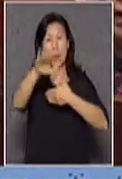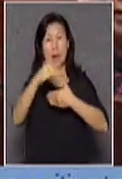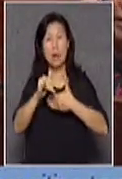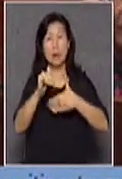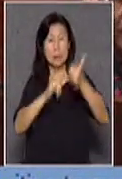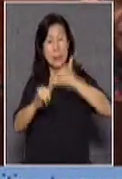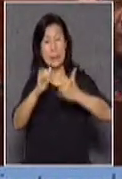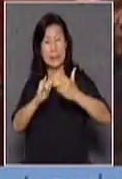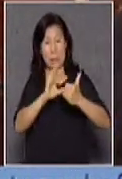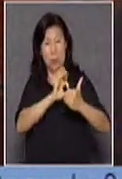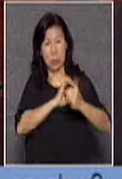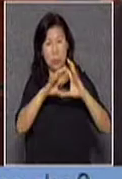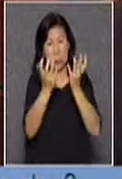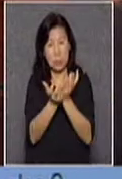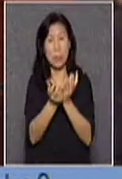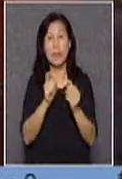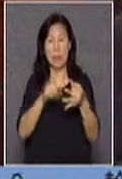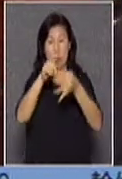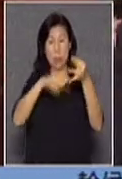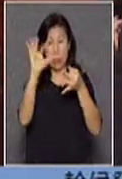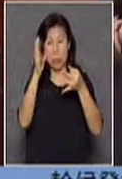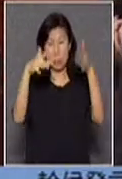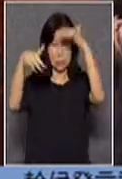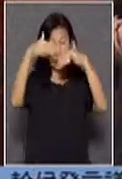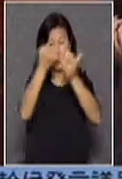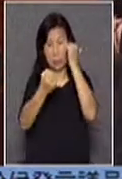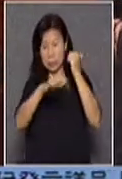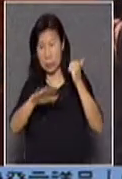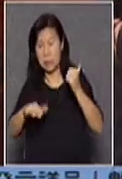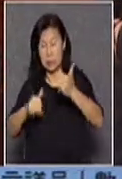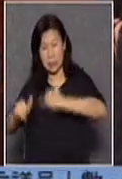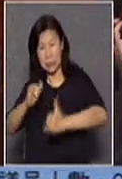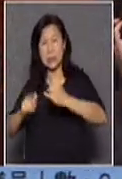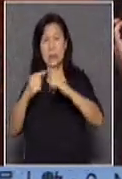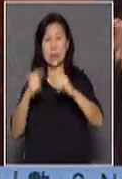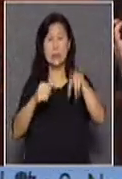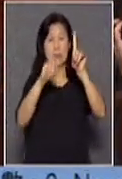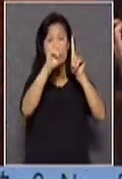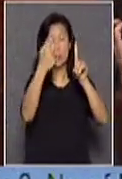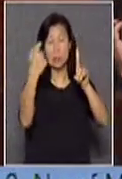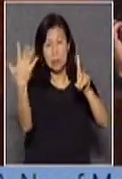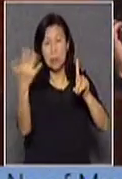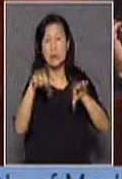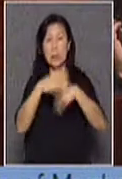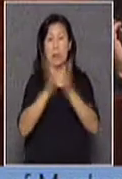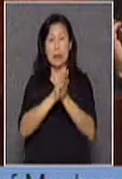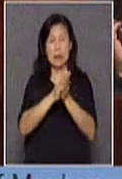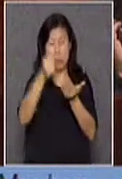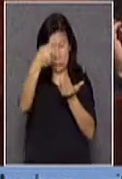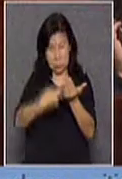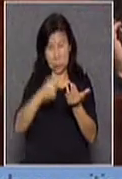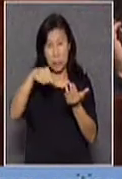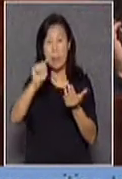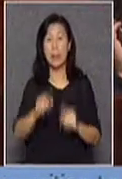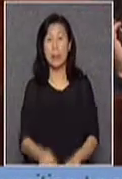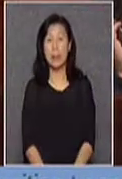點解當時黃維則堂嘅後人，或者當時即係喺呢個1990年代當初通過條例嘅時候，